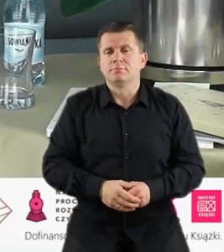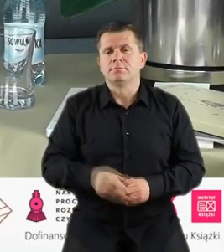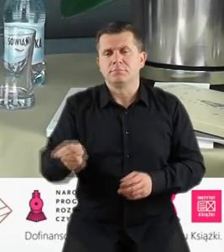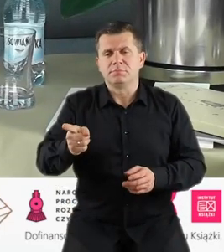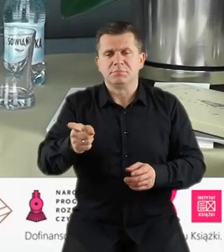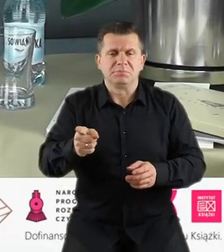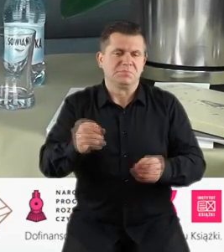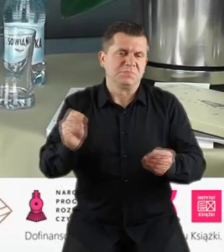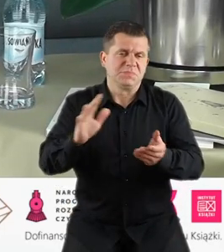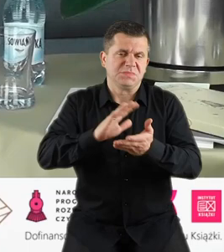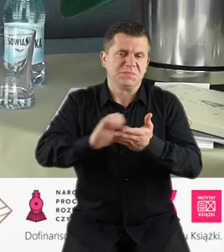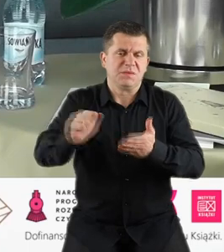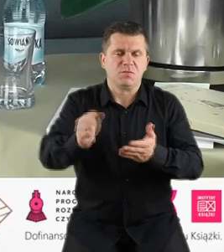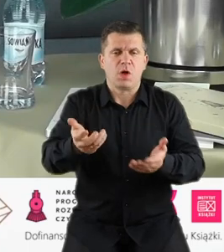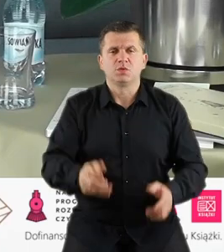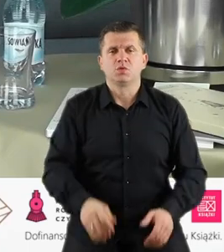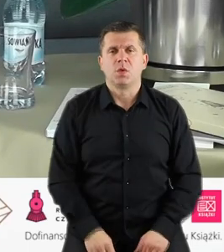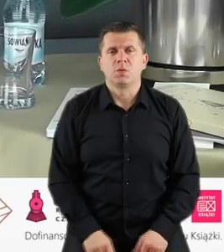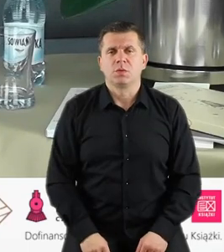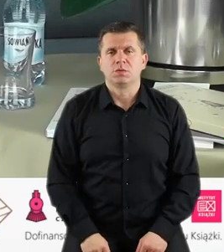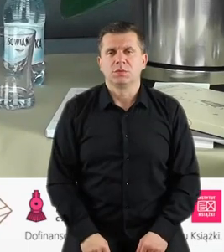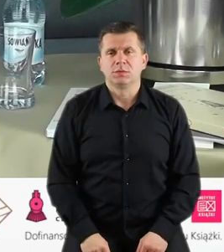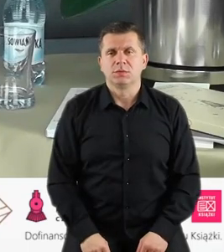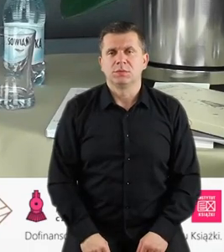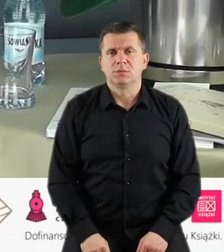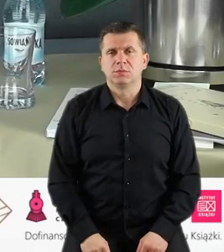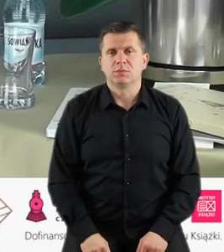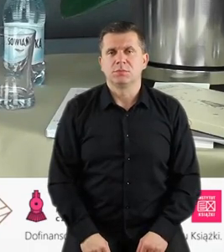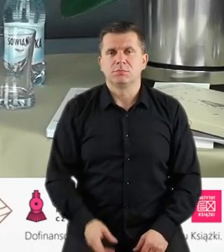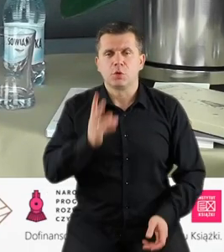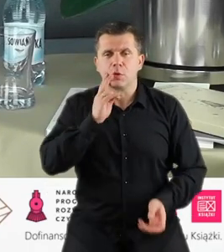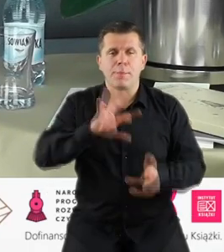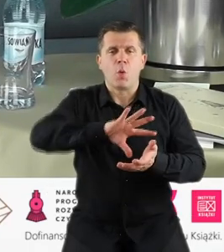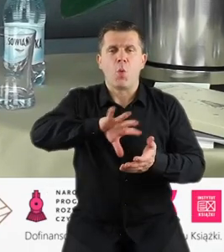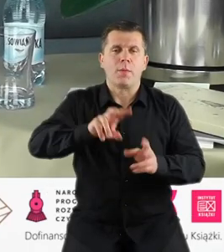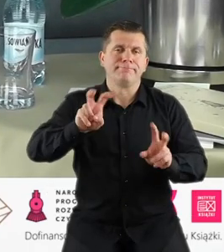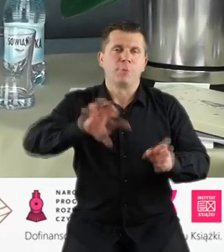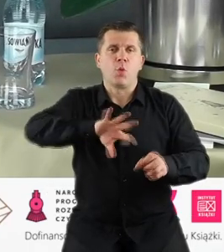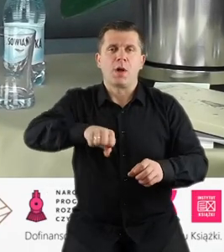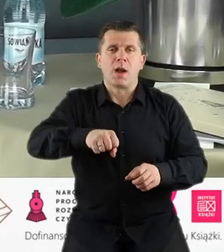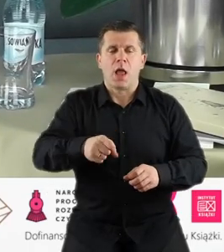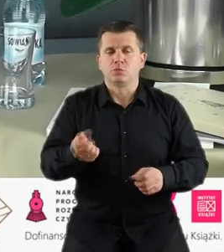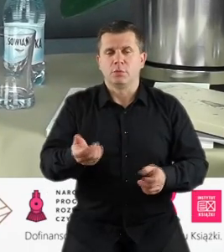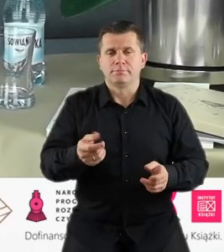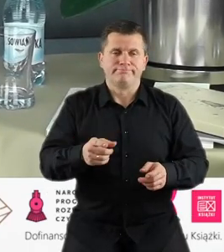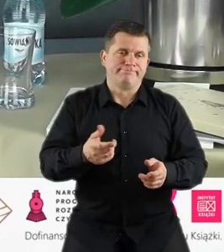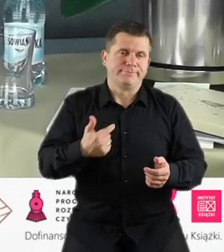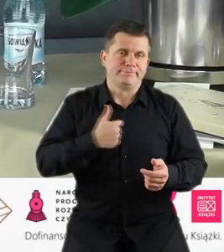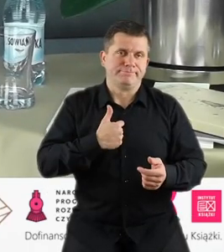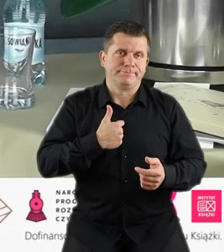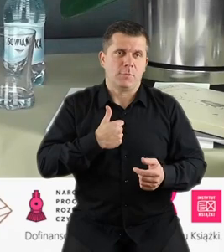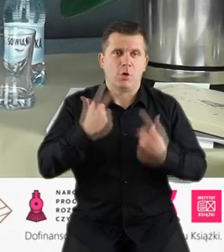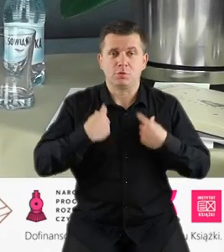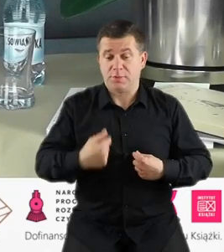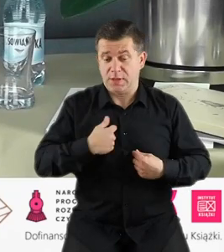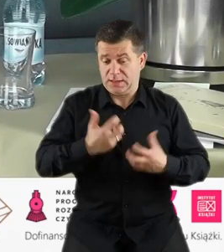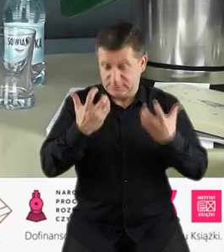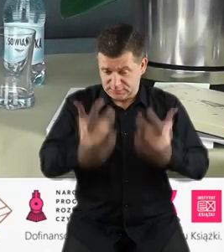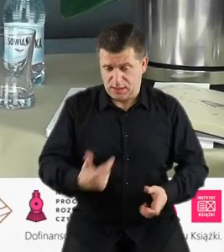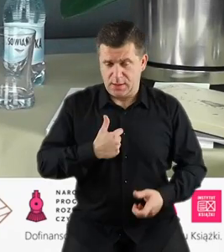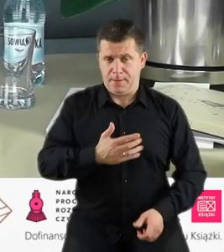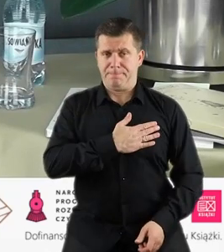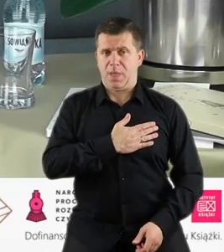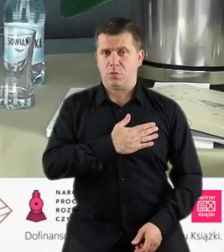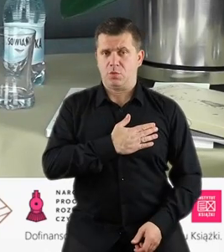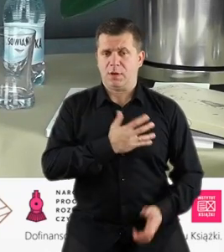mainstreamowe, tak to nazwijmy. Zawłaszczone i ukradzione. Mnie osobiście. bo chcę być